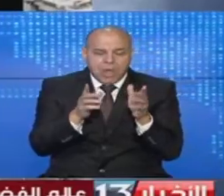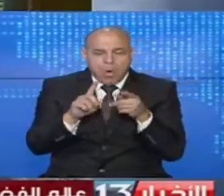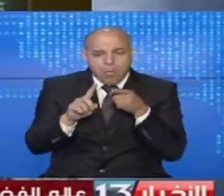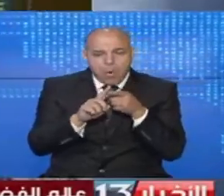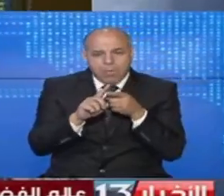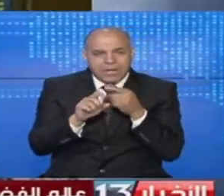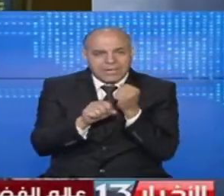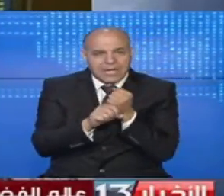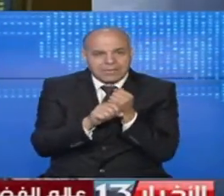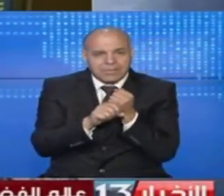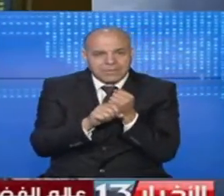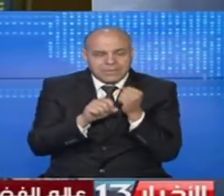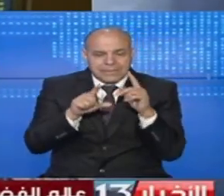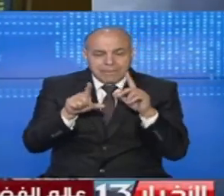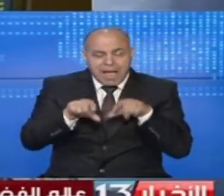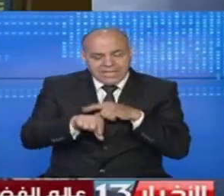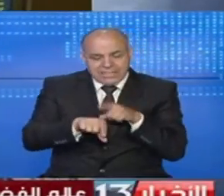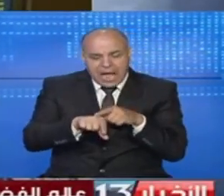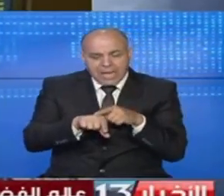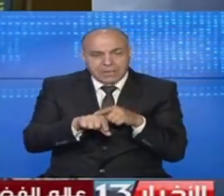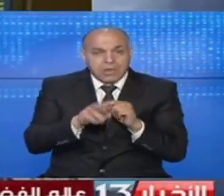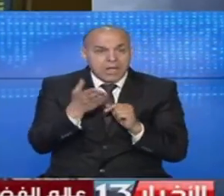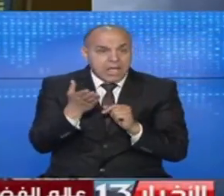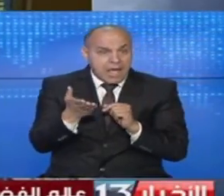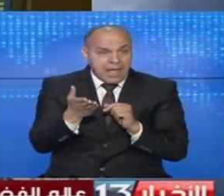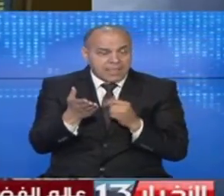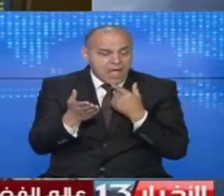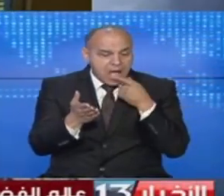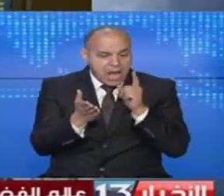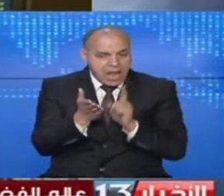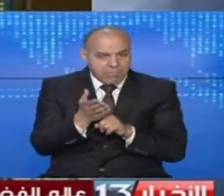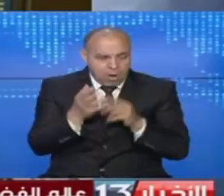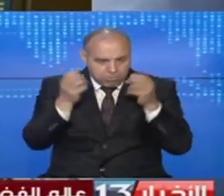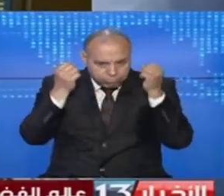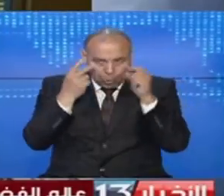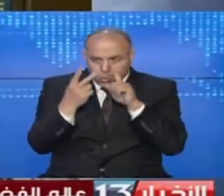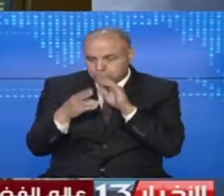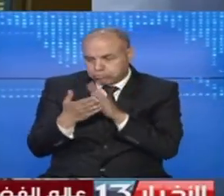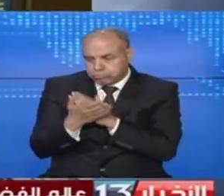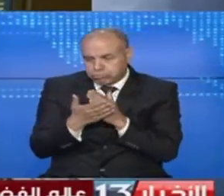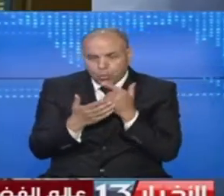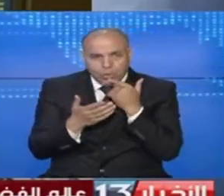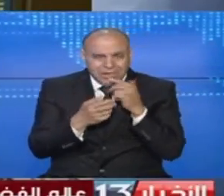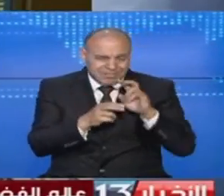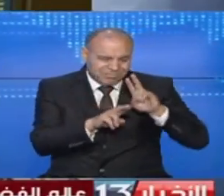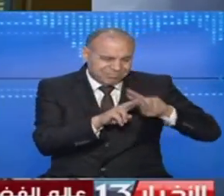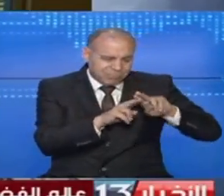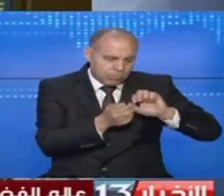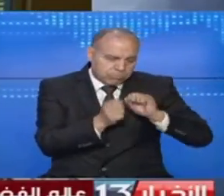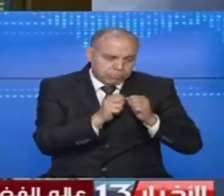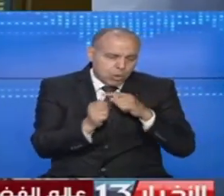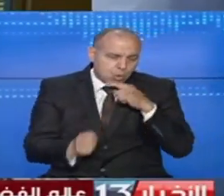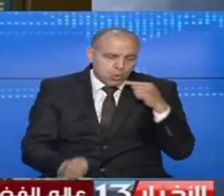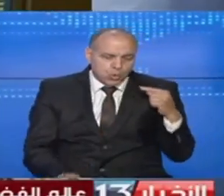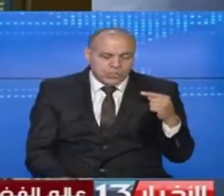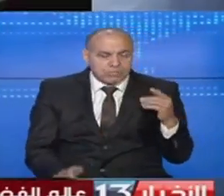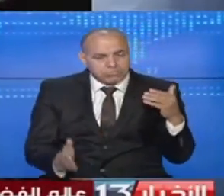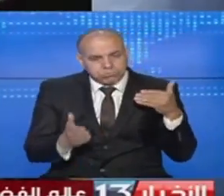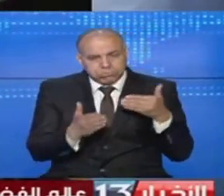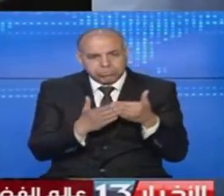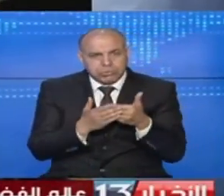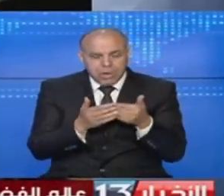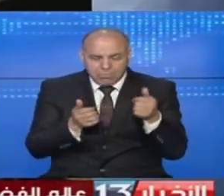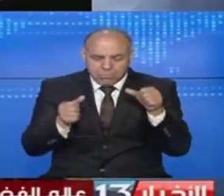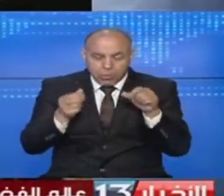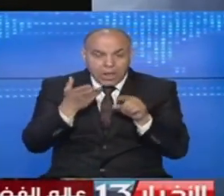مهمة تستغرق 7 ساعات تقريبا، إذ يجب على الرائدين إعداد القطاع الفضائي الروسي لوصول